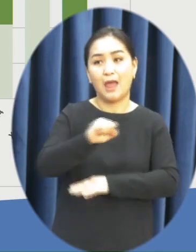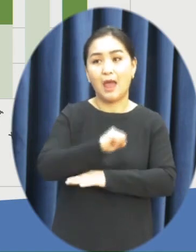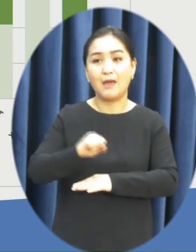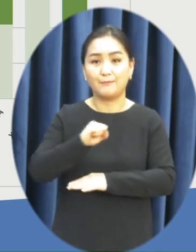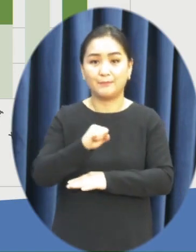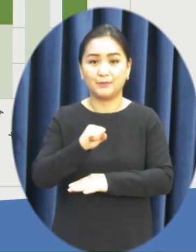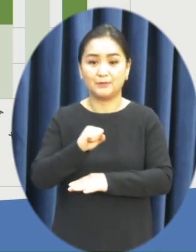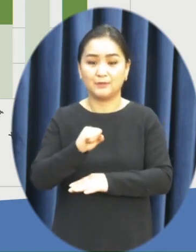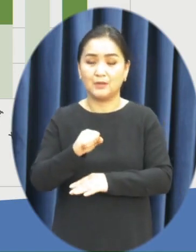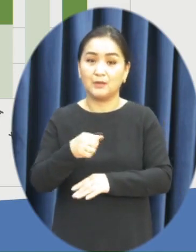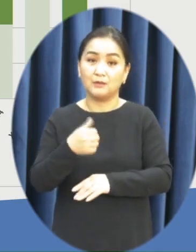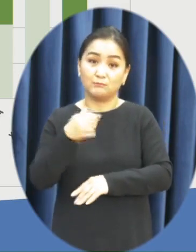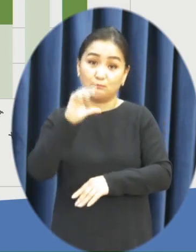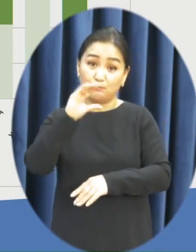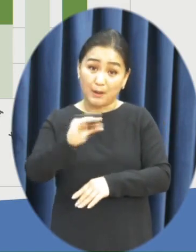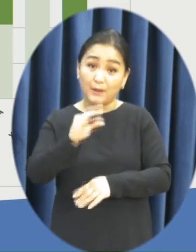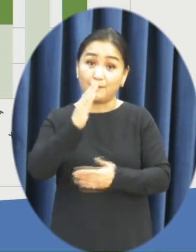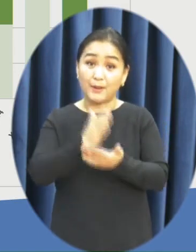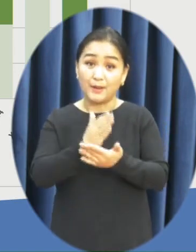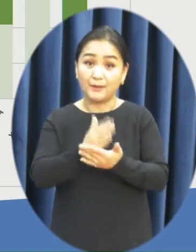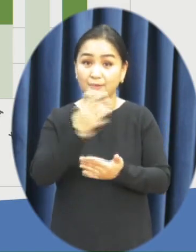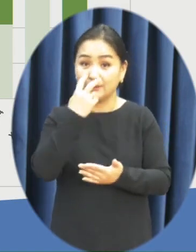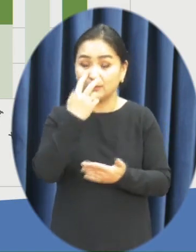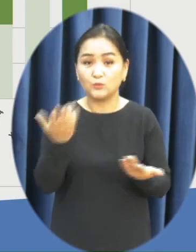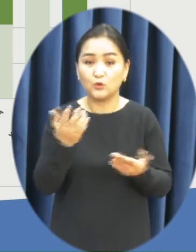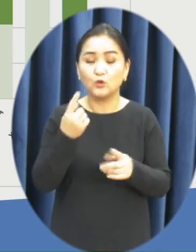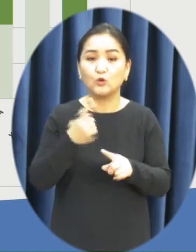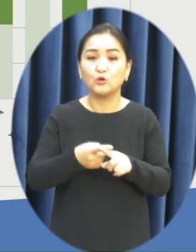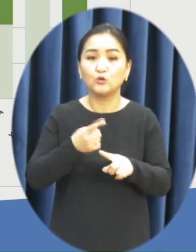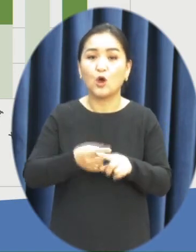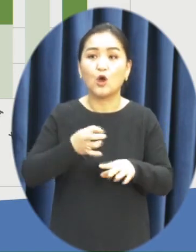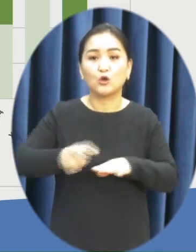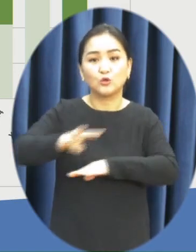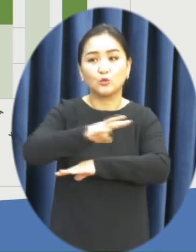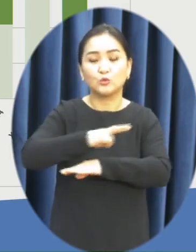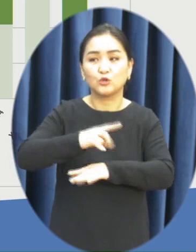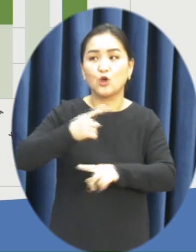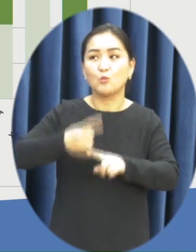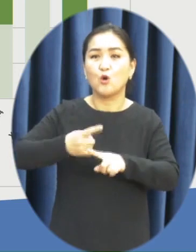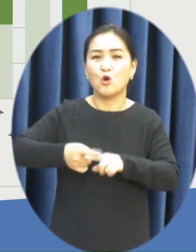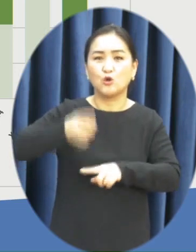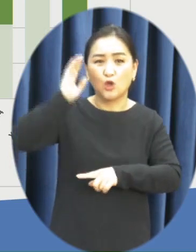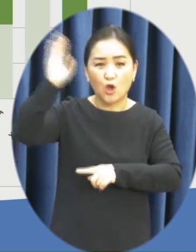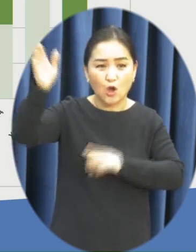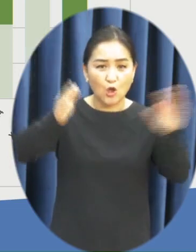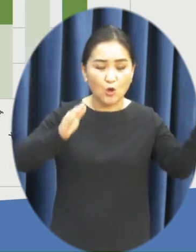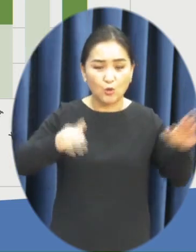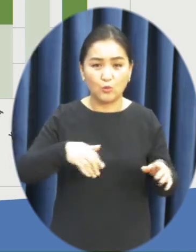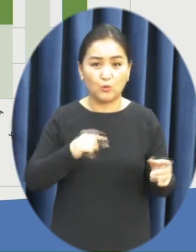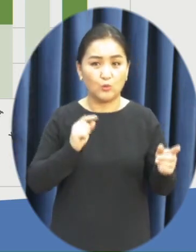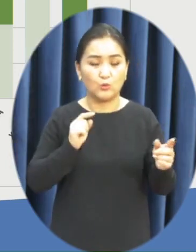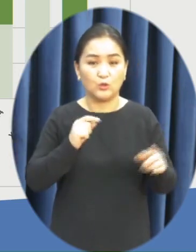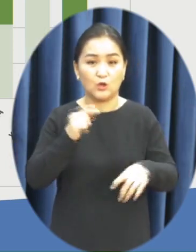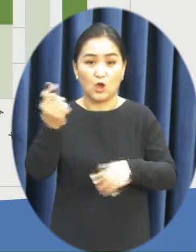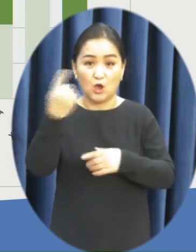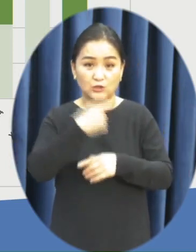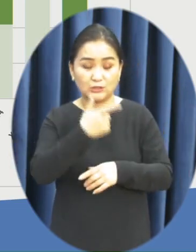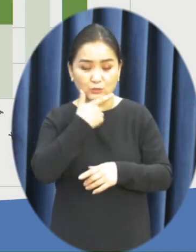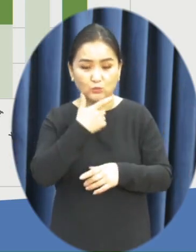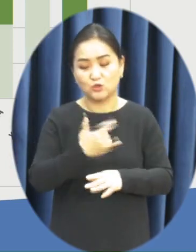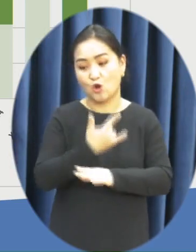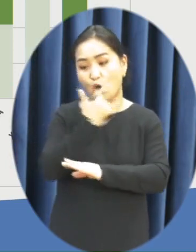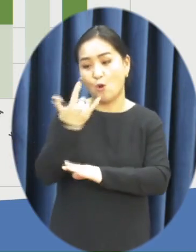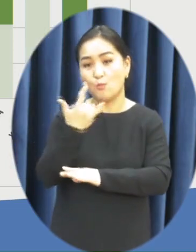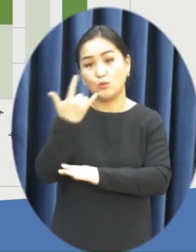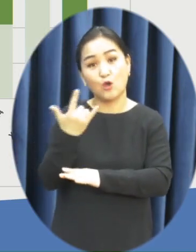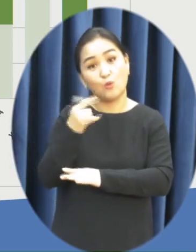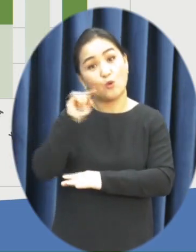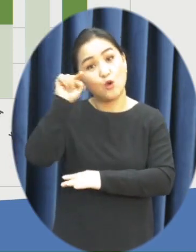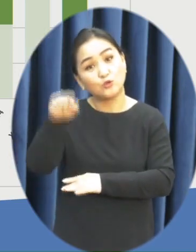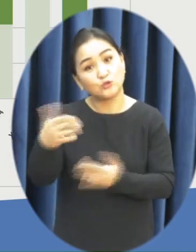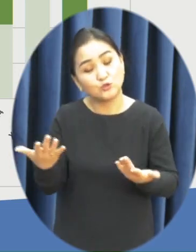རིག